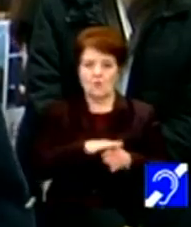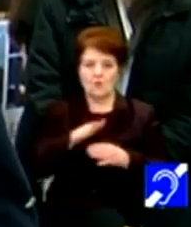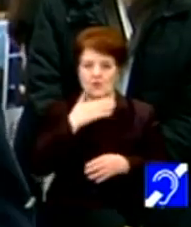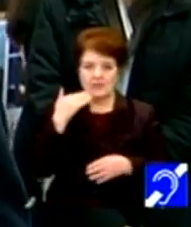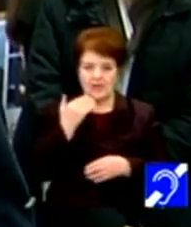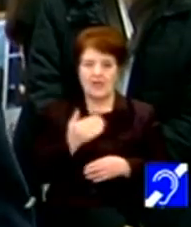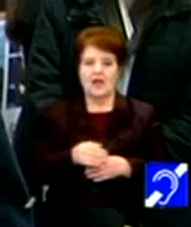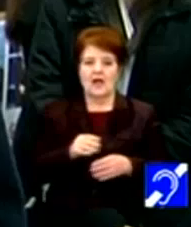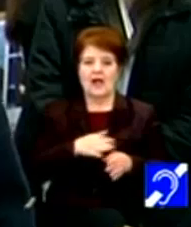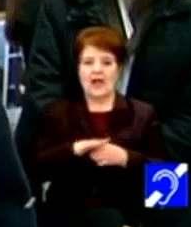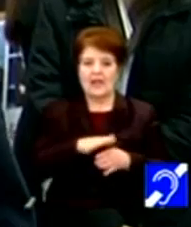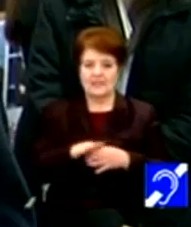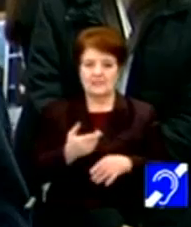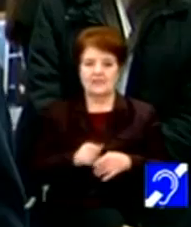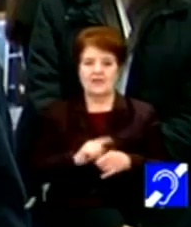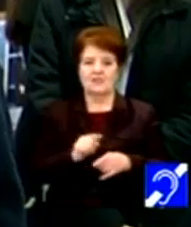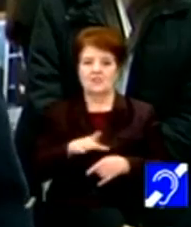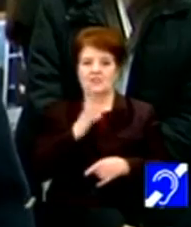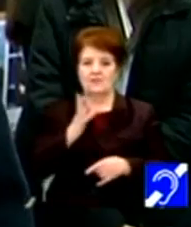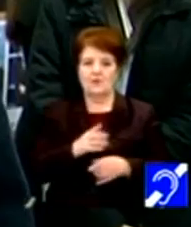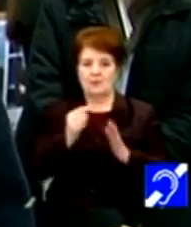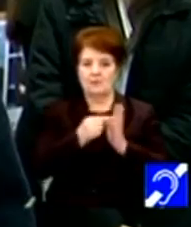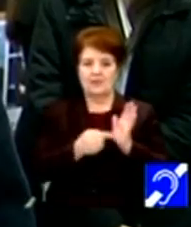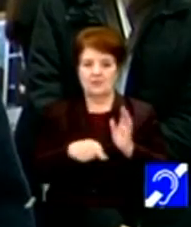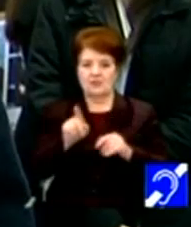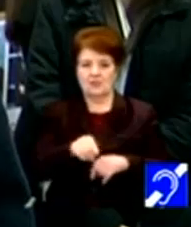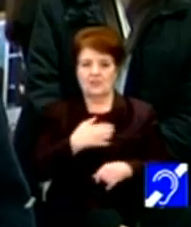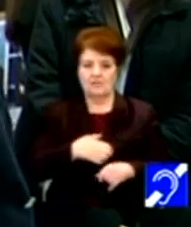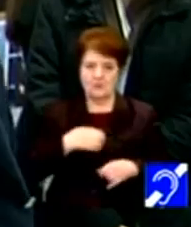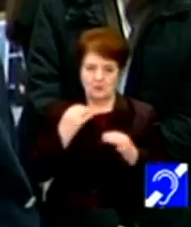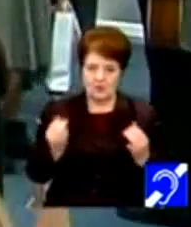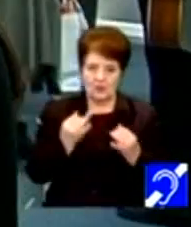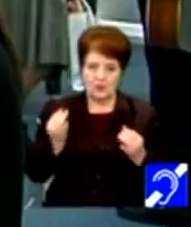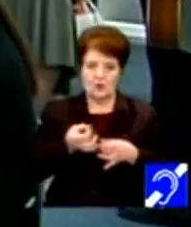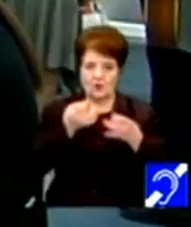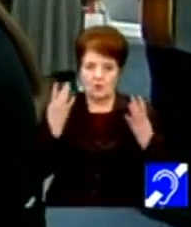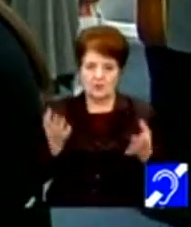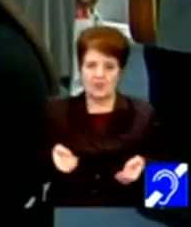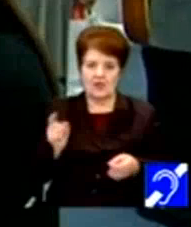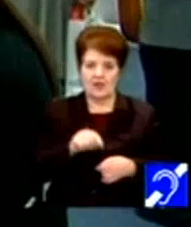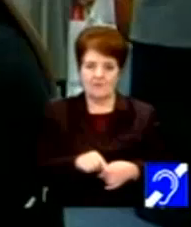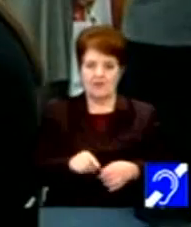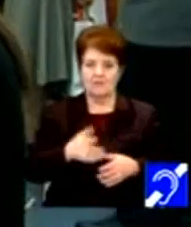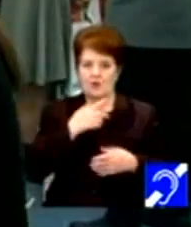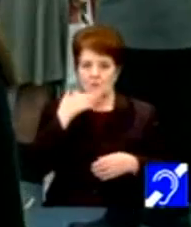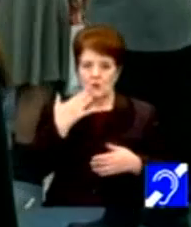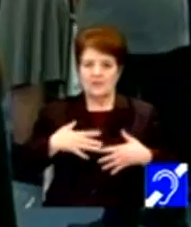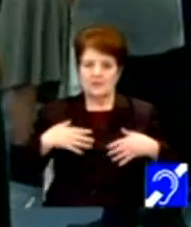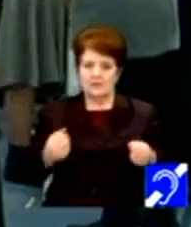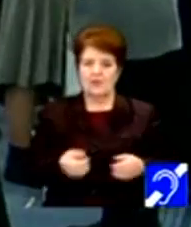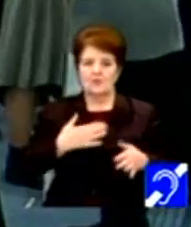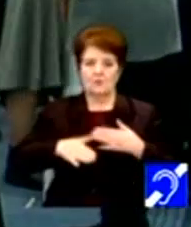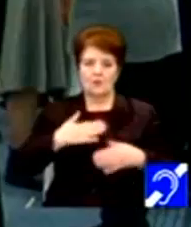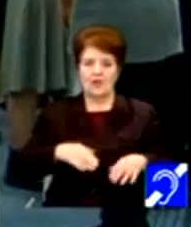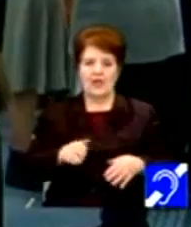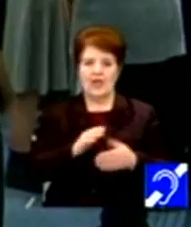și să ne ținem aproape pentru că împărtășim aceleași valori, aceeași istorie, aceeași cultură. Am venit să vă urăm multă sănătate, bucurii, pace,